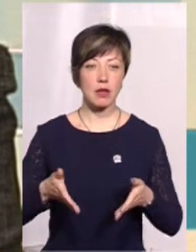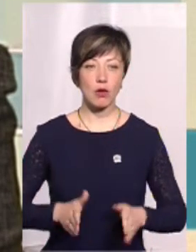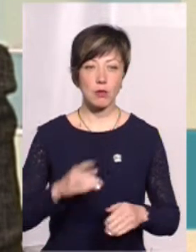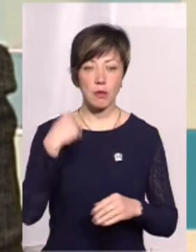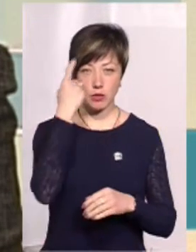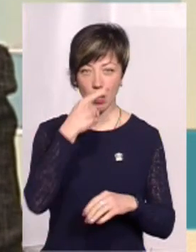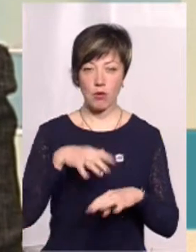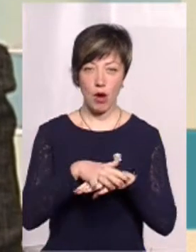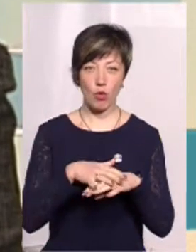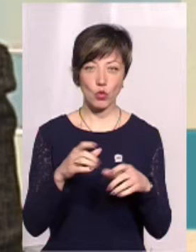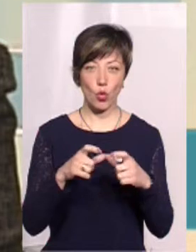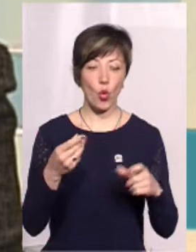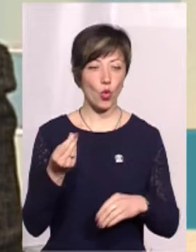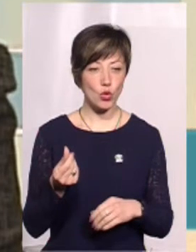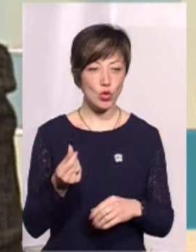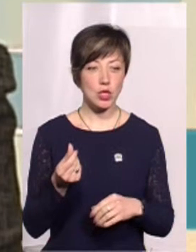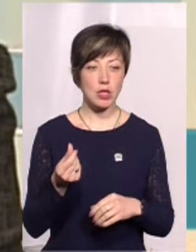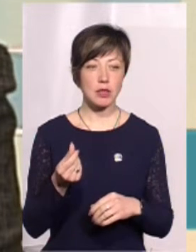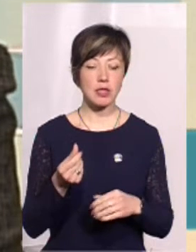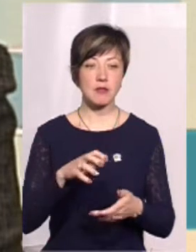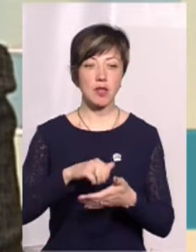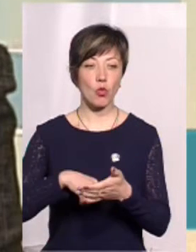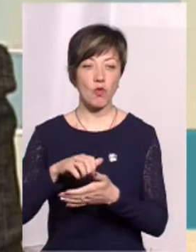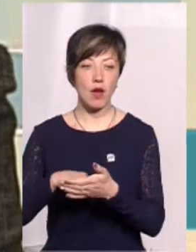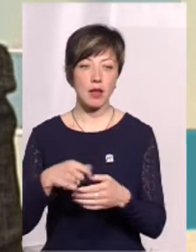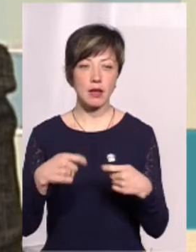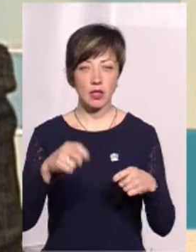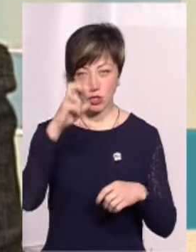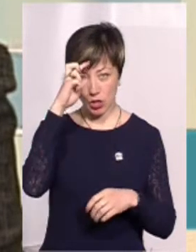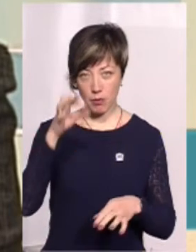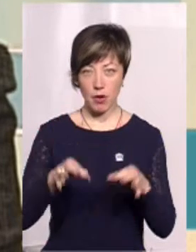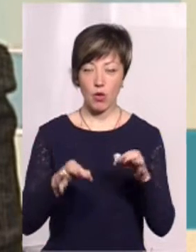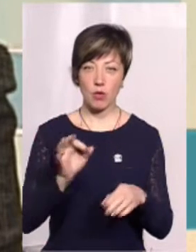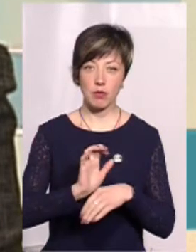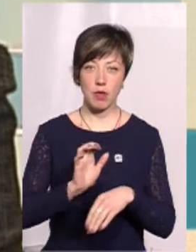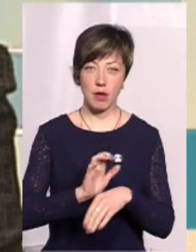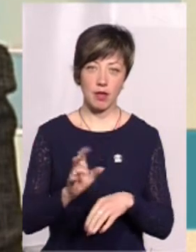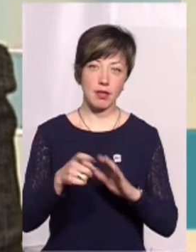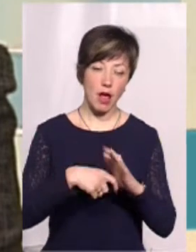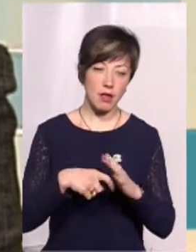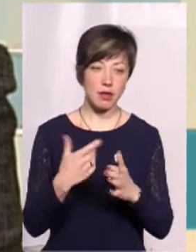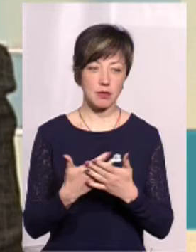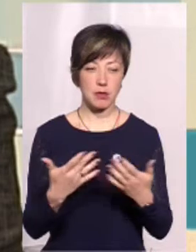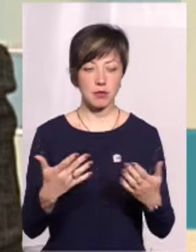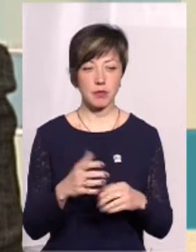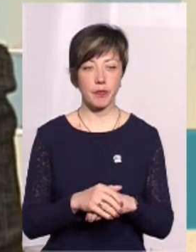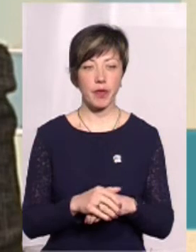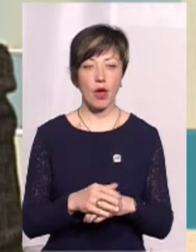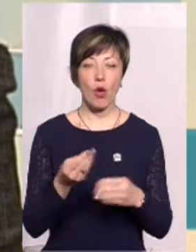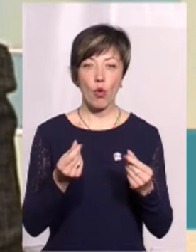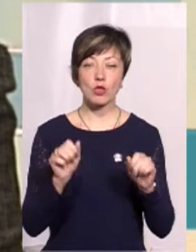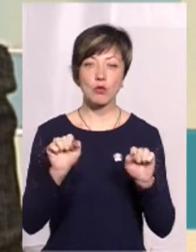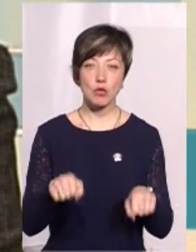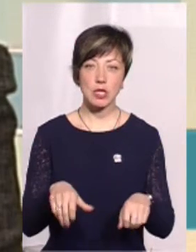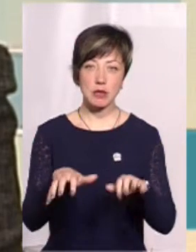на персональному рахунку грошей з відрахувань від реалізації державою природних благ, тобто надр землі. Кошти